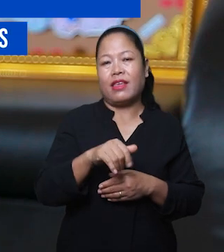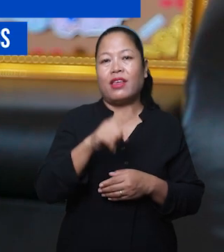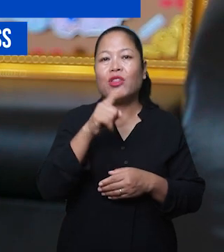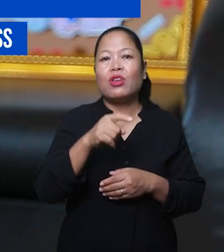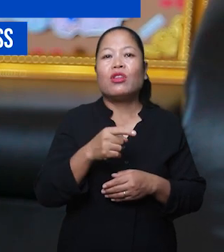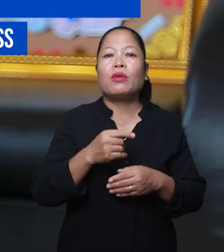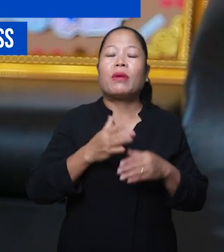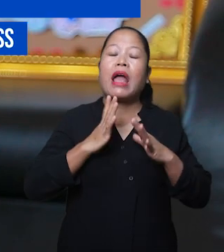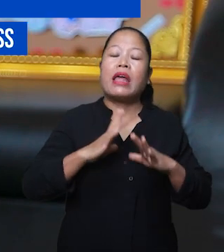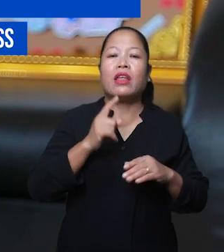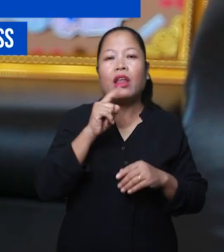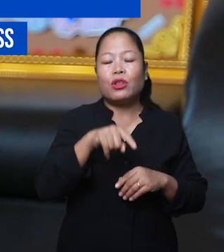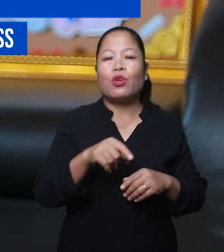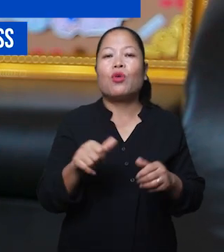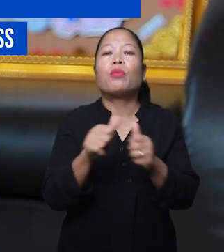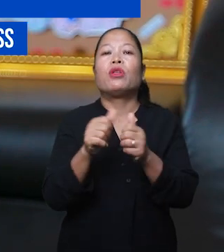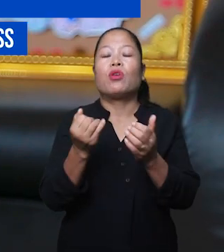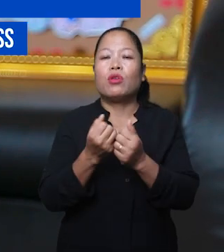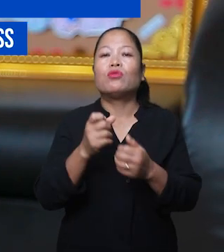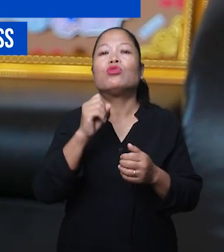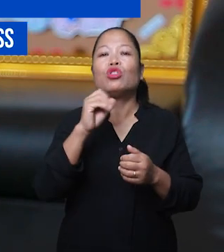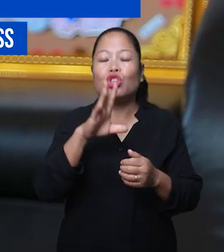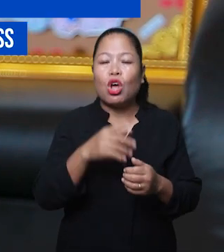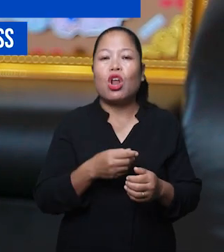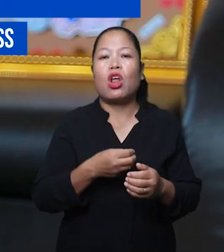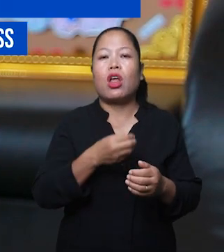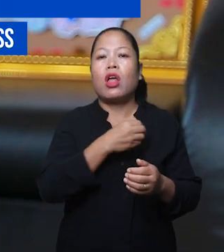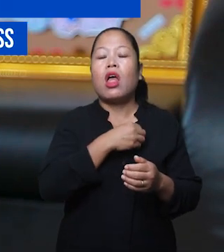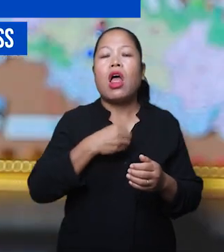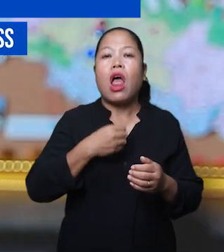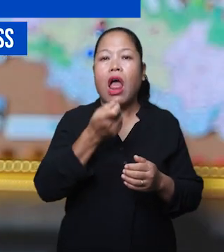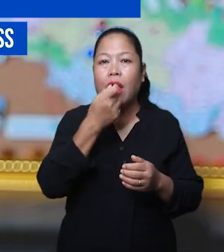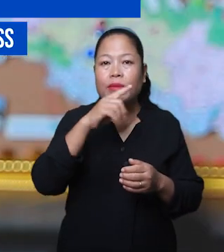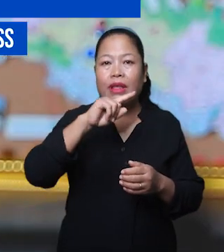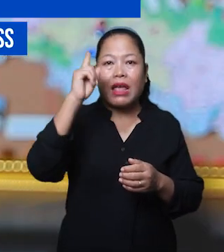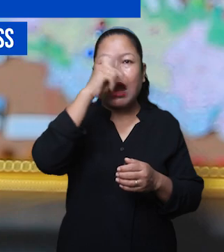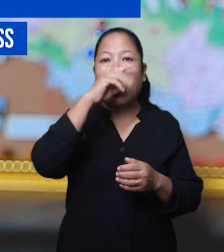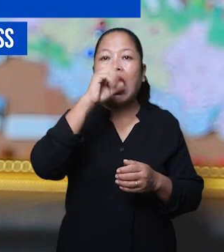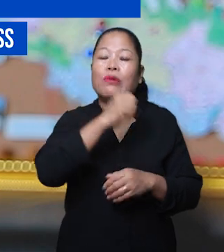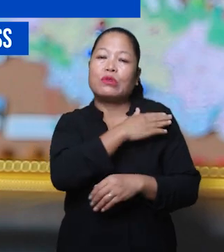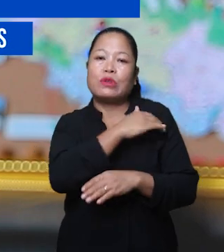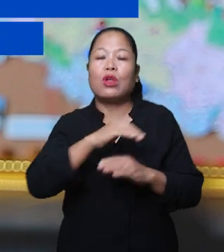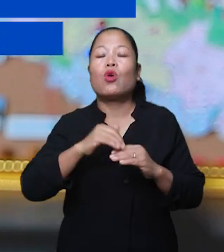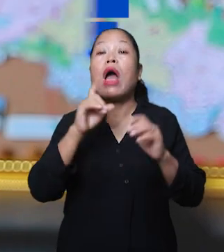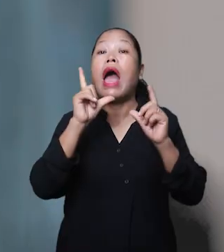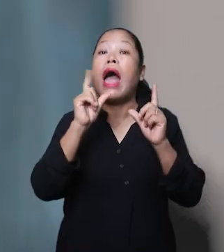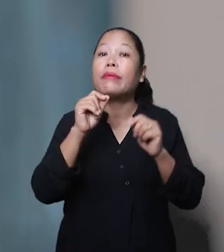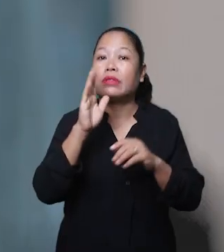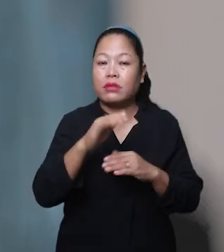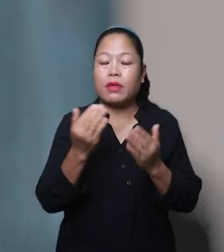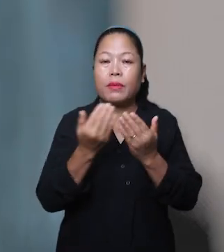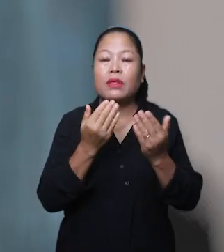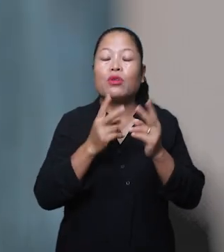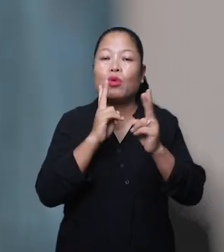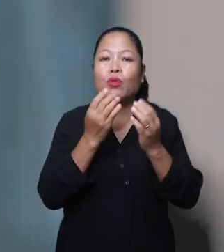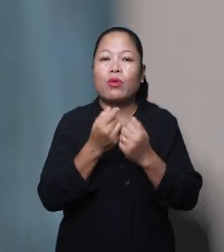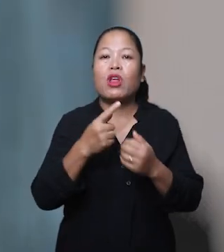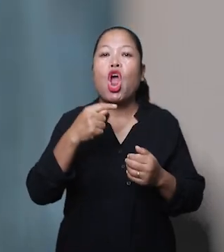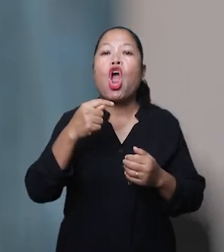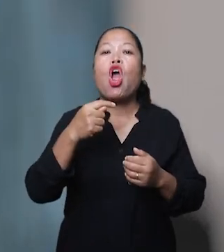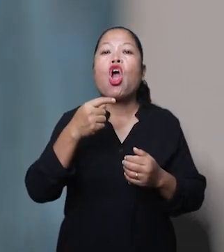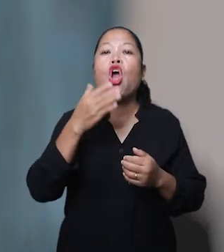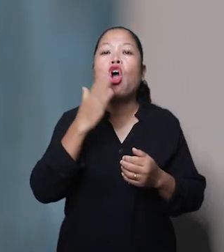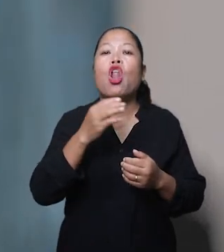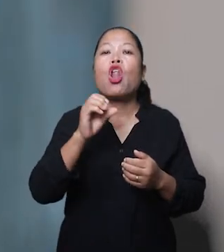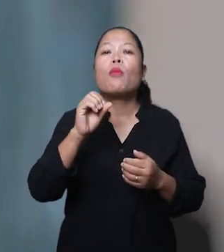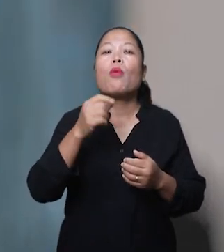हजुरहरुको सन्तुष्टिको लागि त्यो पनि गर्नु तर जचाउने कुरा यिनलाई मानसिक काउन्सिलको जरुर छ जस्तो कुरा हामीले विद्यालयबाट गर्यौ